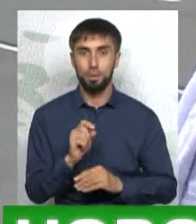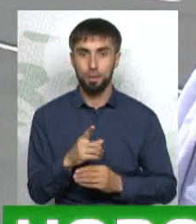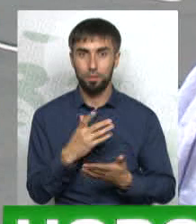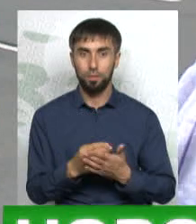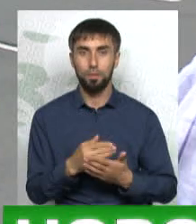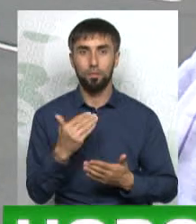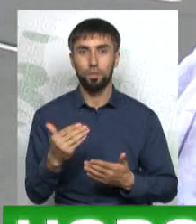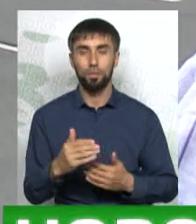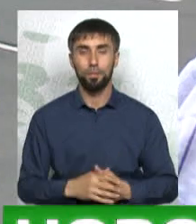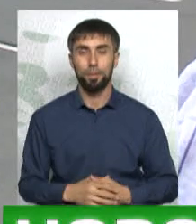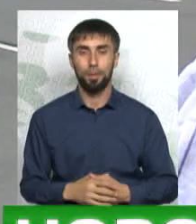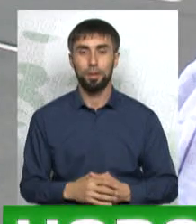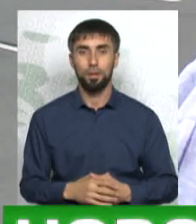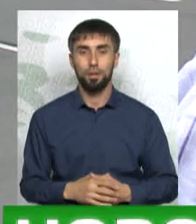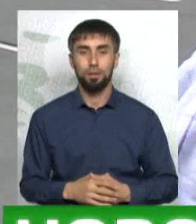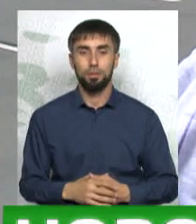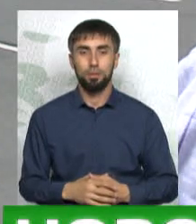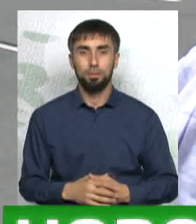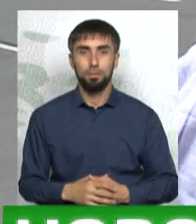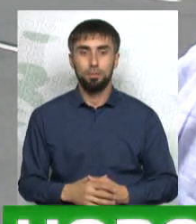Эта задача является